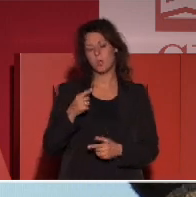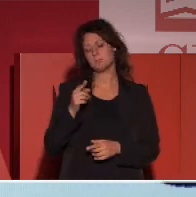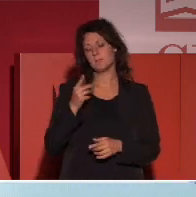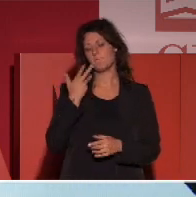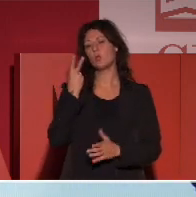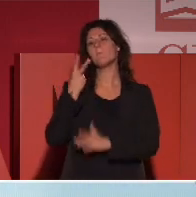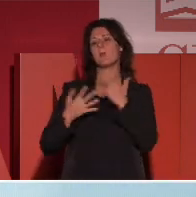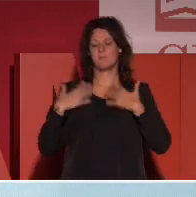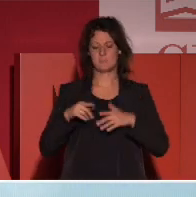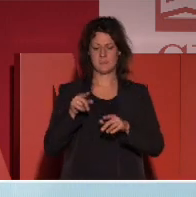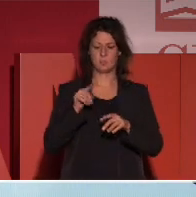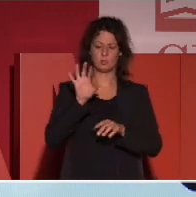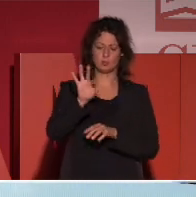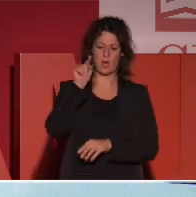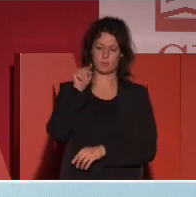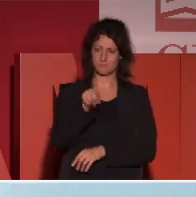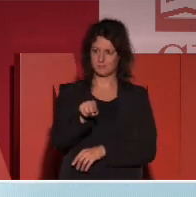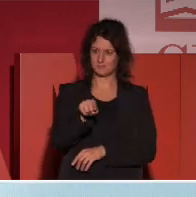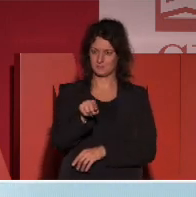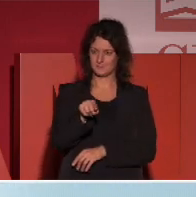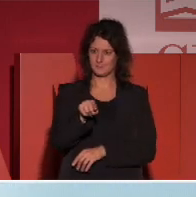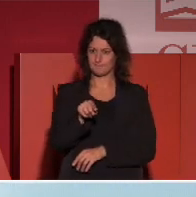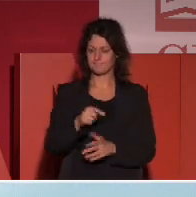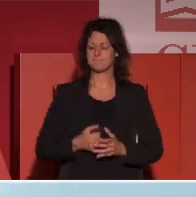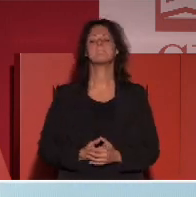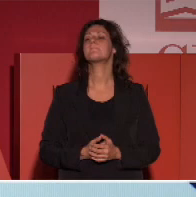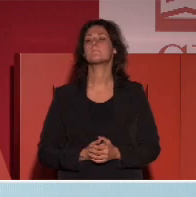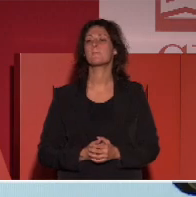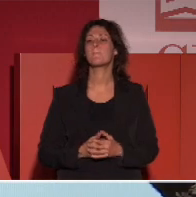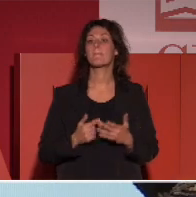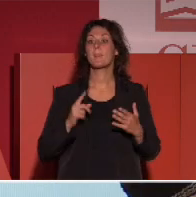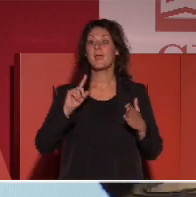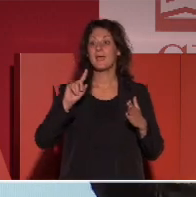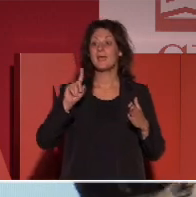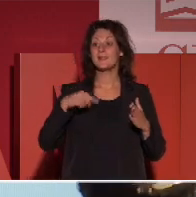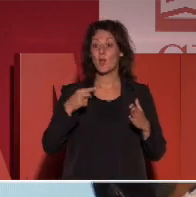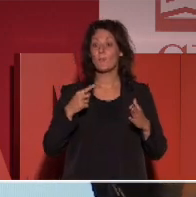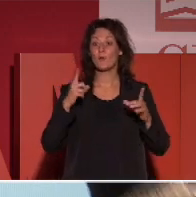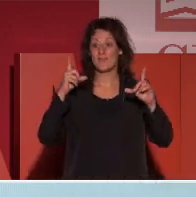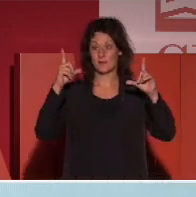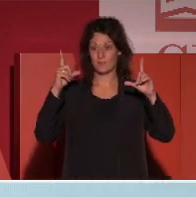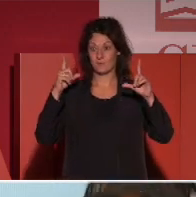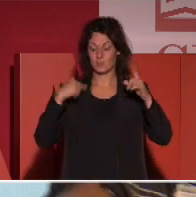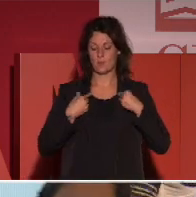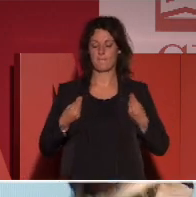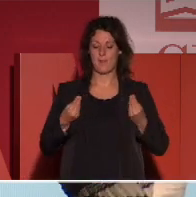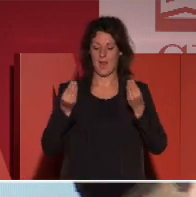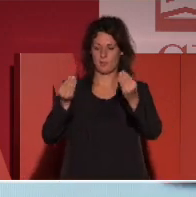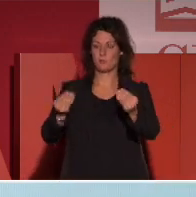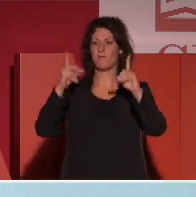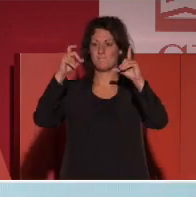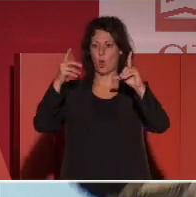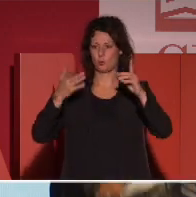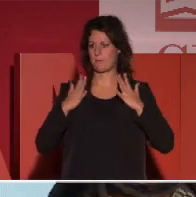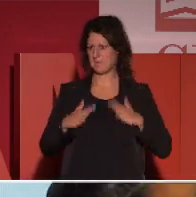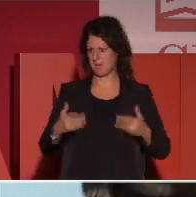penso di no e poi ti fai il quale fine di questa cosa ti fai fare una foto loro to mandi la tua la foto dite loro che